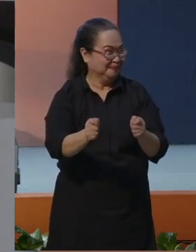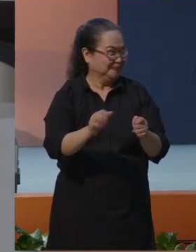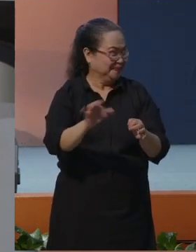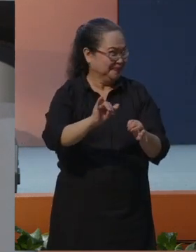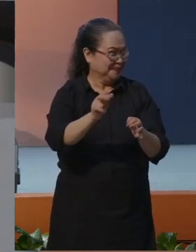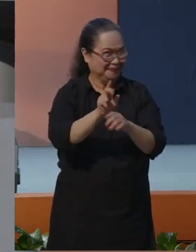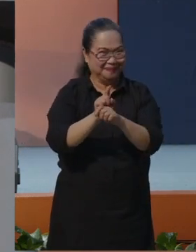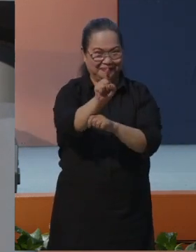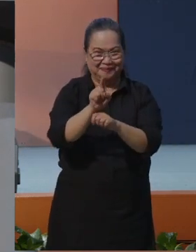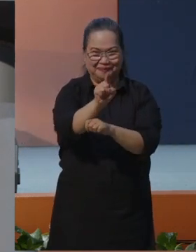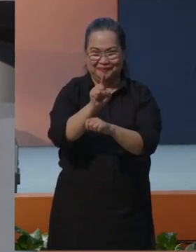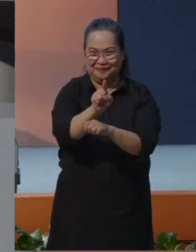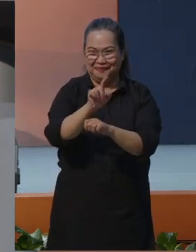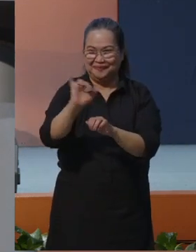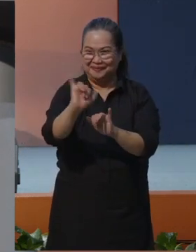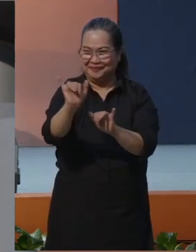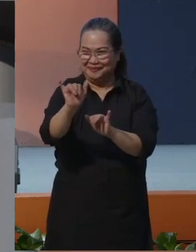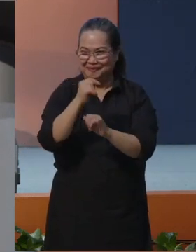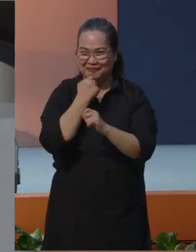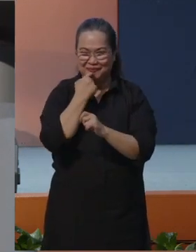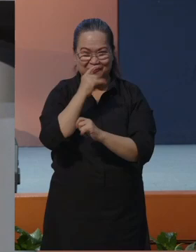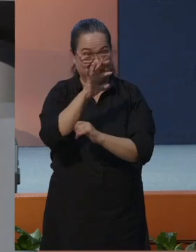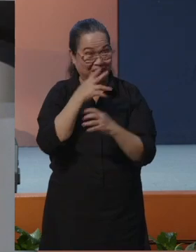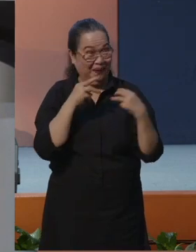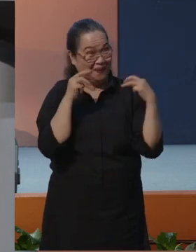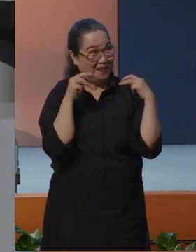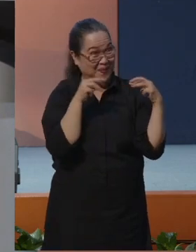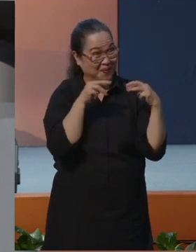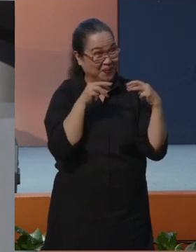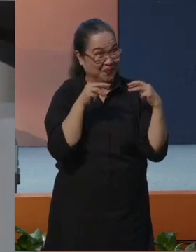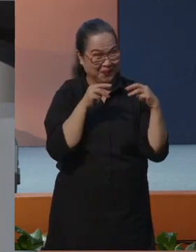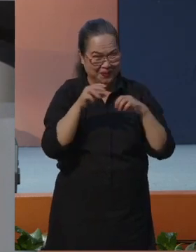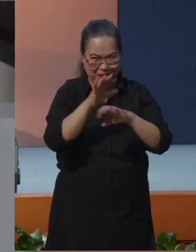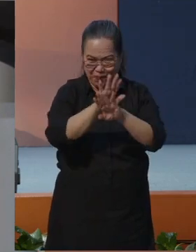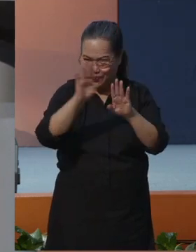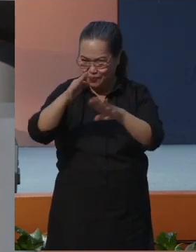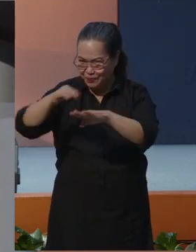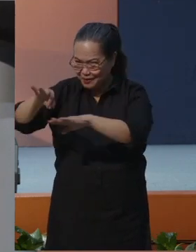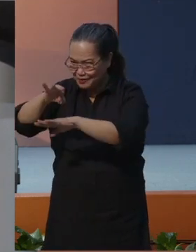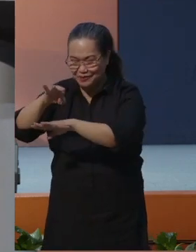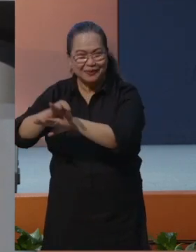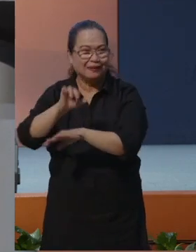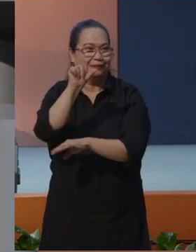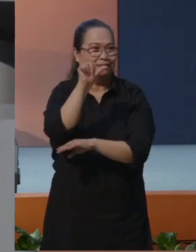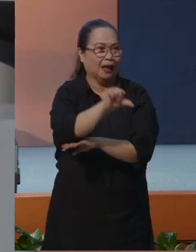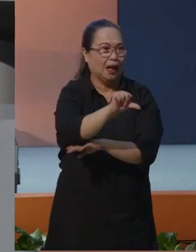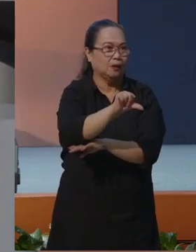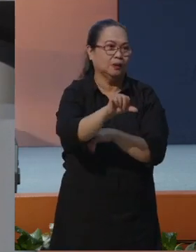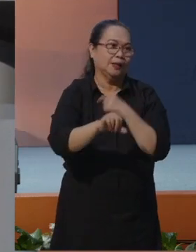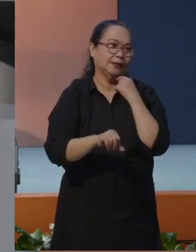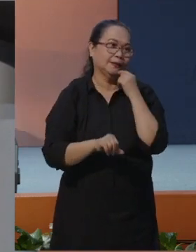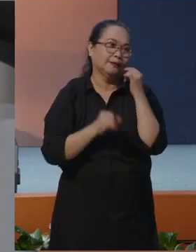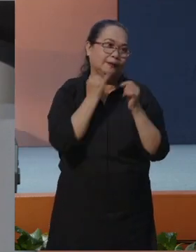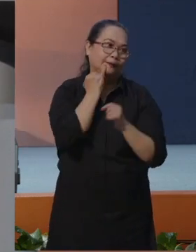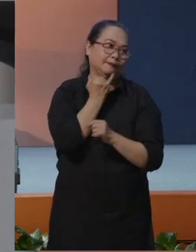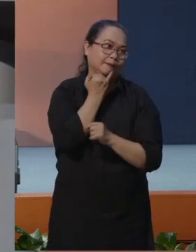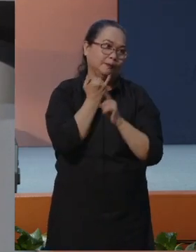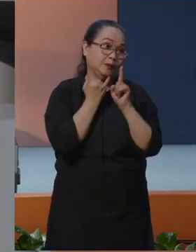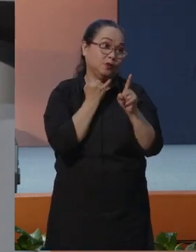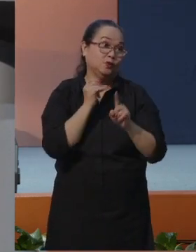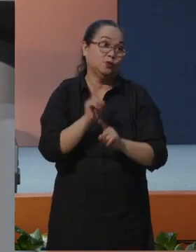nila. Kaya pag sila ay nakipaglaban sa open field, matatalo tiyak ang Israel. Kaya anong